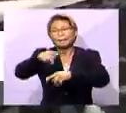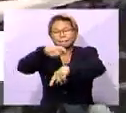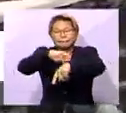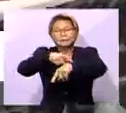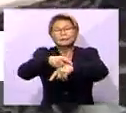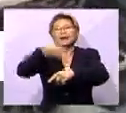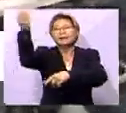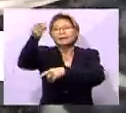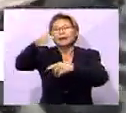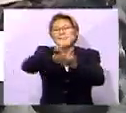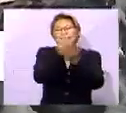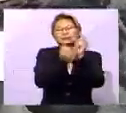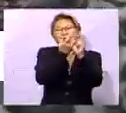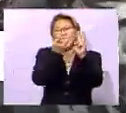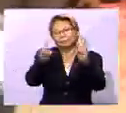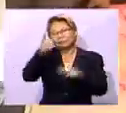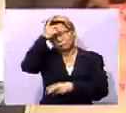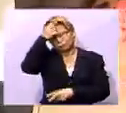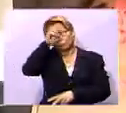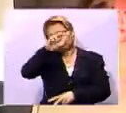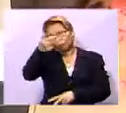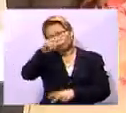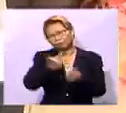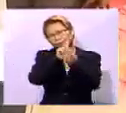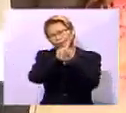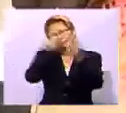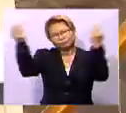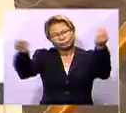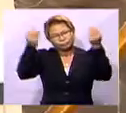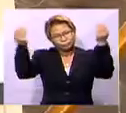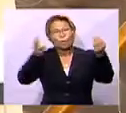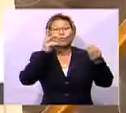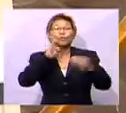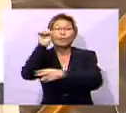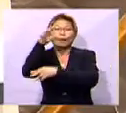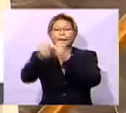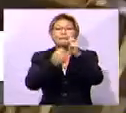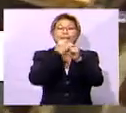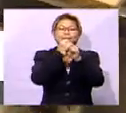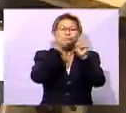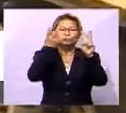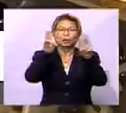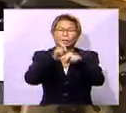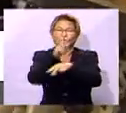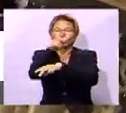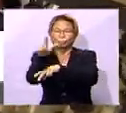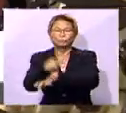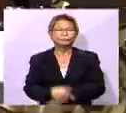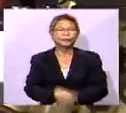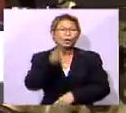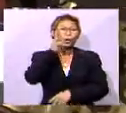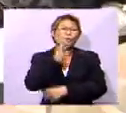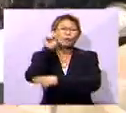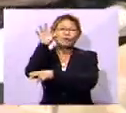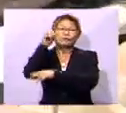pembentangan bajet 2018. Datuk Seri Rohani ditemui dalam Majlis Women Fest Malaysia 2017 di Ibu Negara. Women